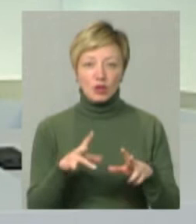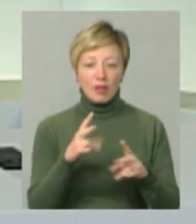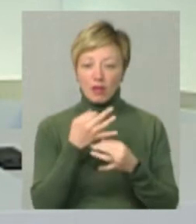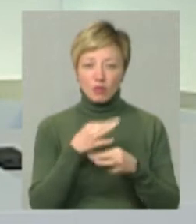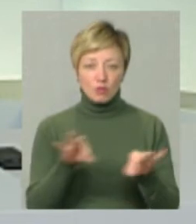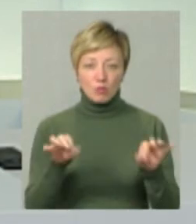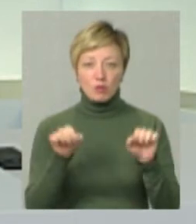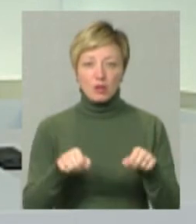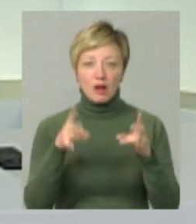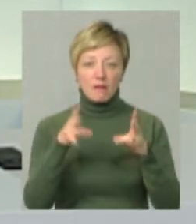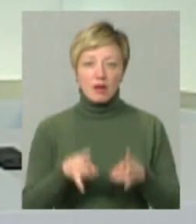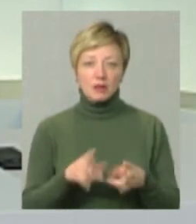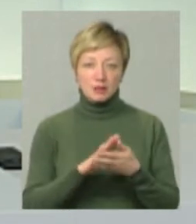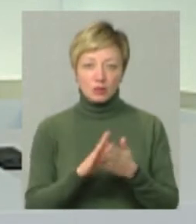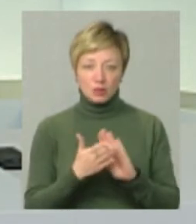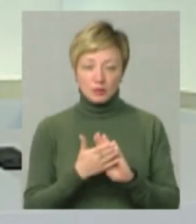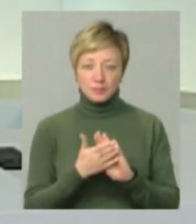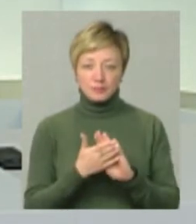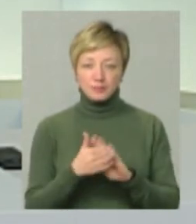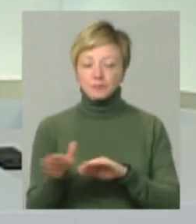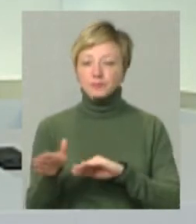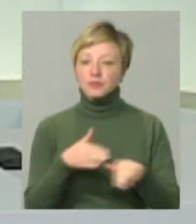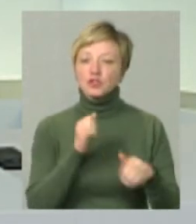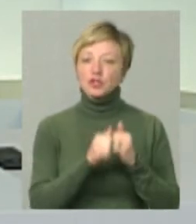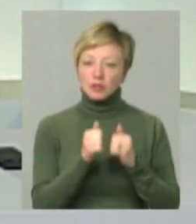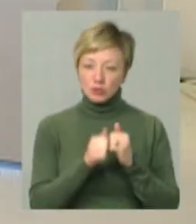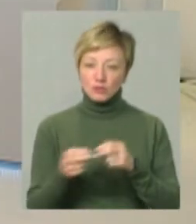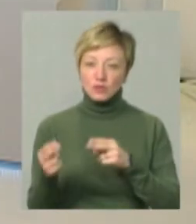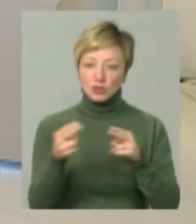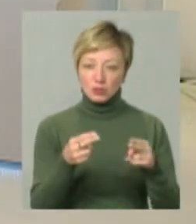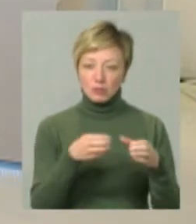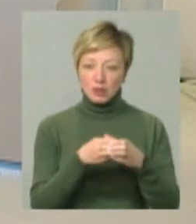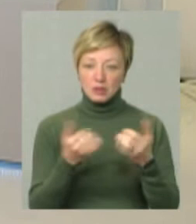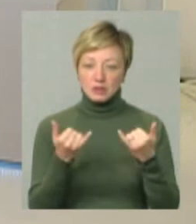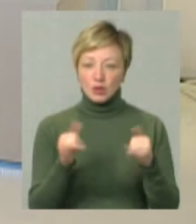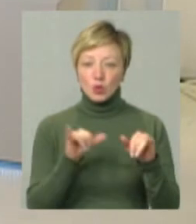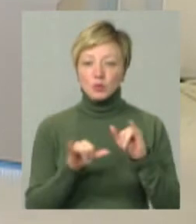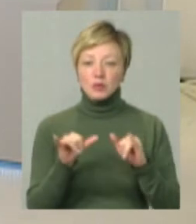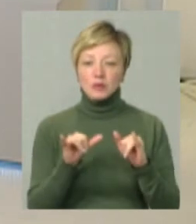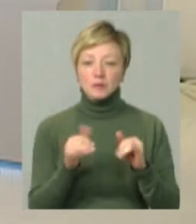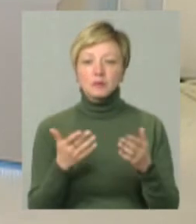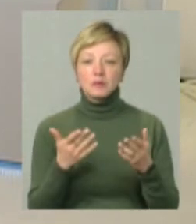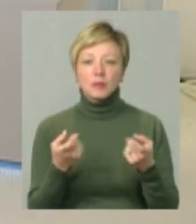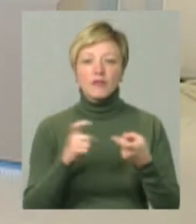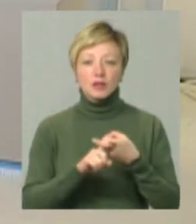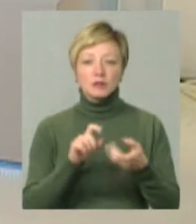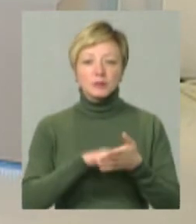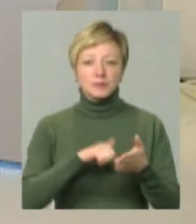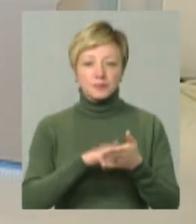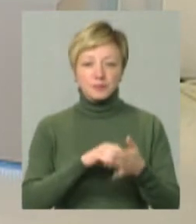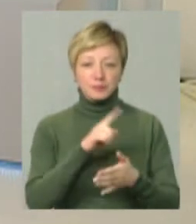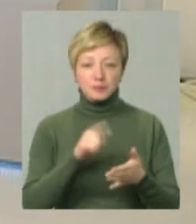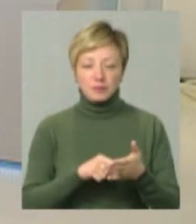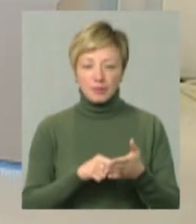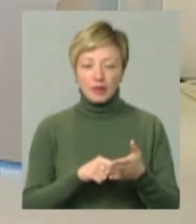для недопущення можливих аварійних ситуацій. Як часто їм доводиться виїжджати от зараз? І чим пов'язані виїзди?